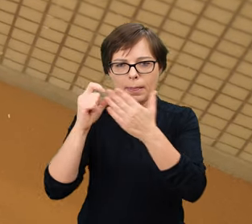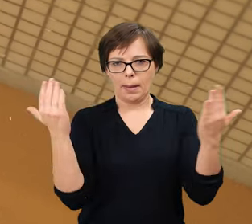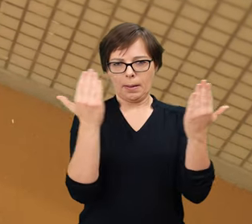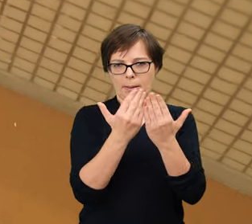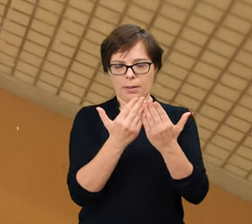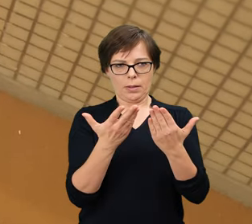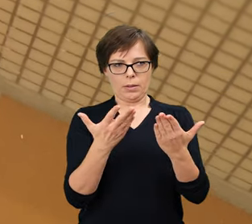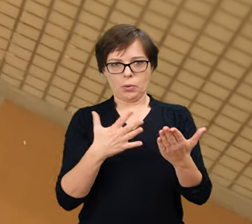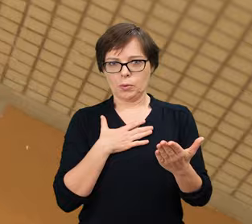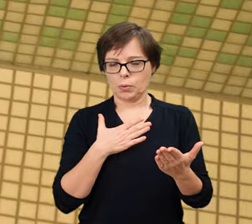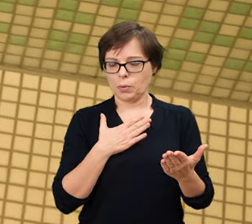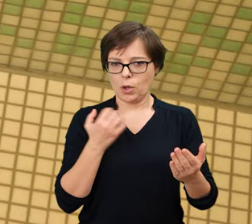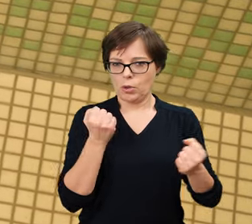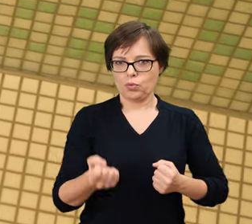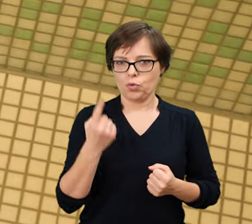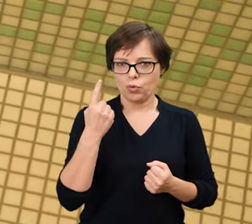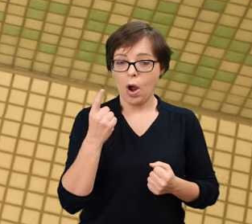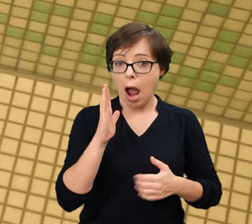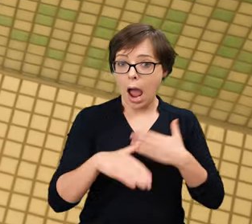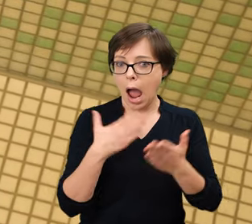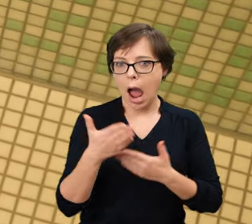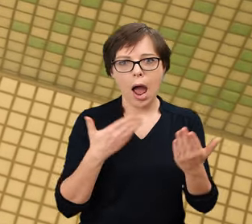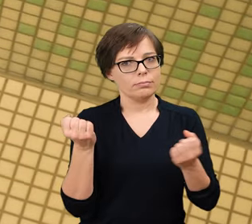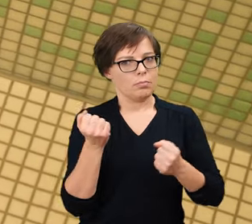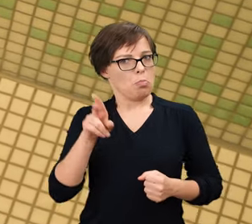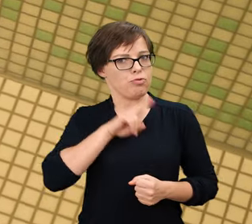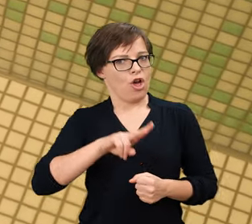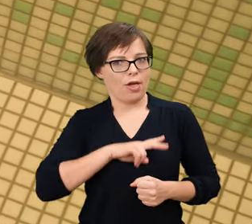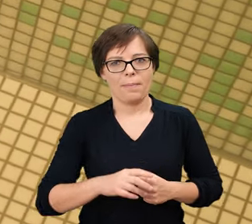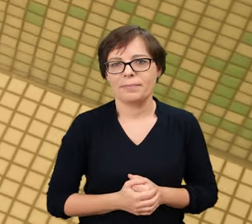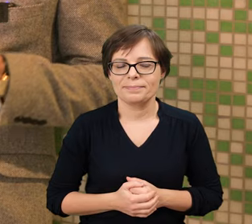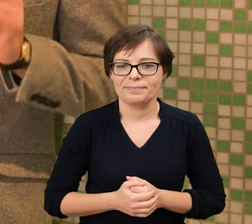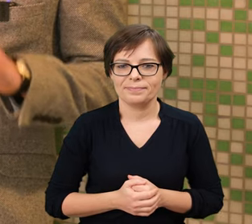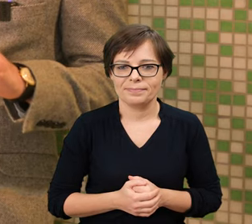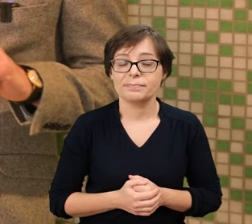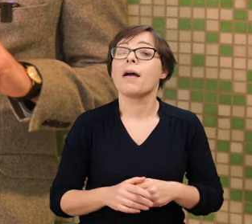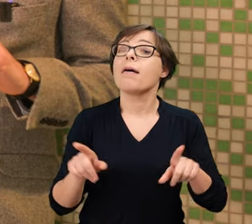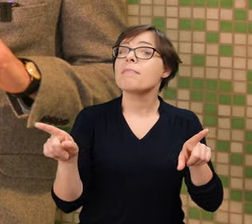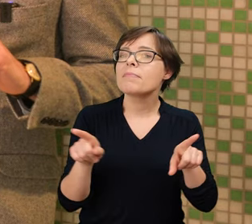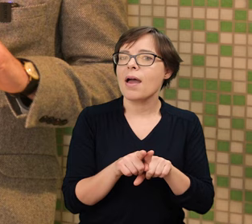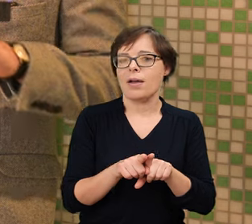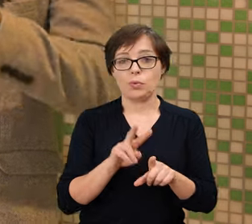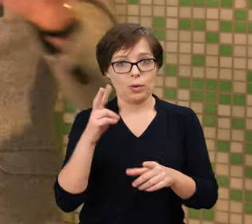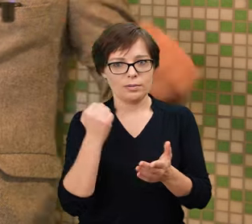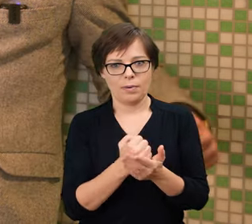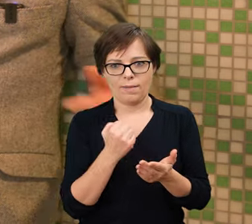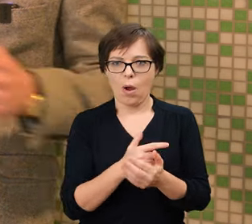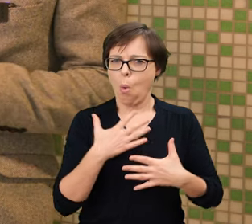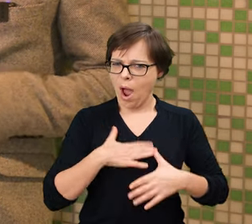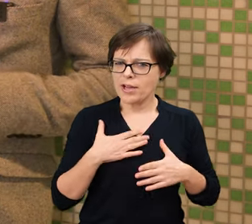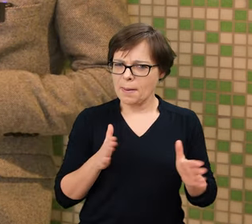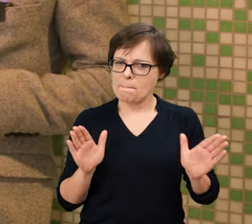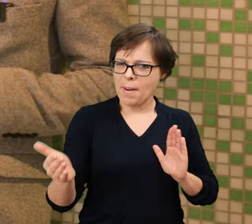jest to dość ekstrawaganckie i strasznie mi się spodobało z czasem. A poza tym ta bardzo mała